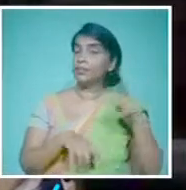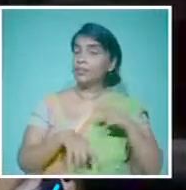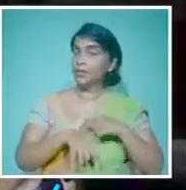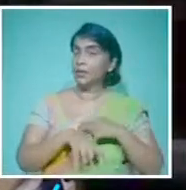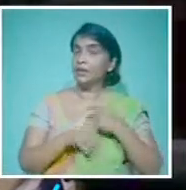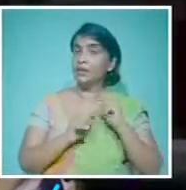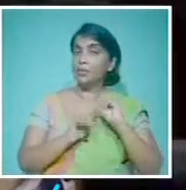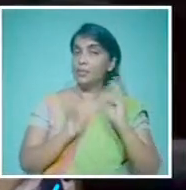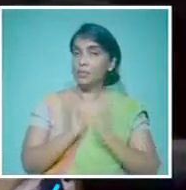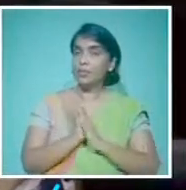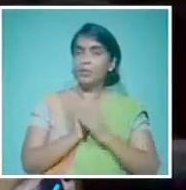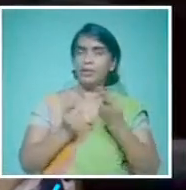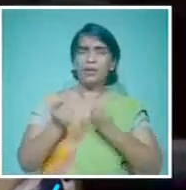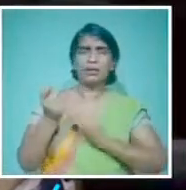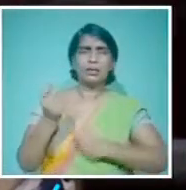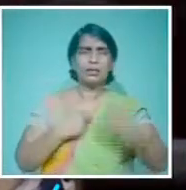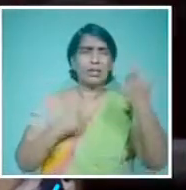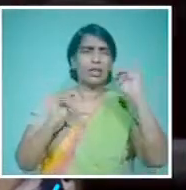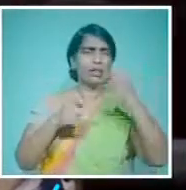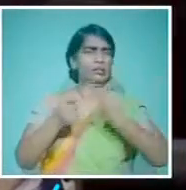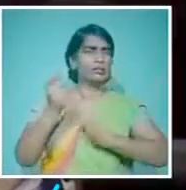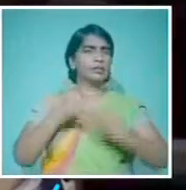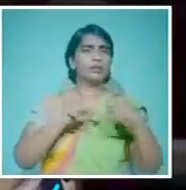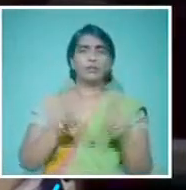අගමැතිකම වෙන්දේසි භාණ්ඩයක් බවට පත් වුණා.